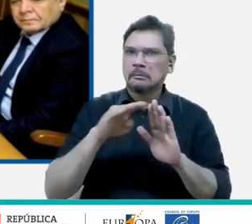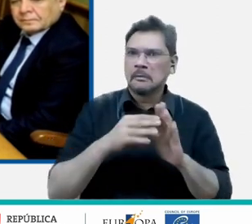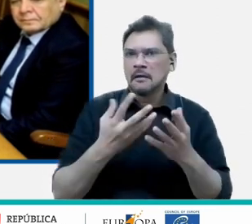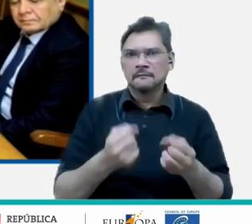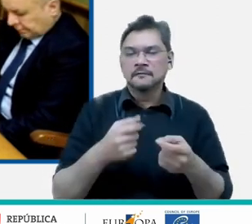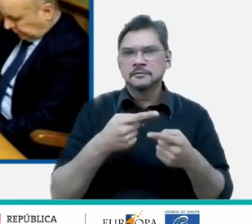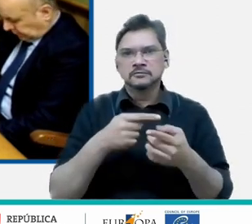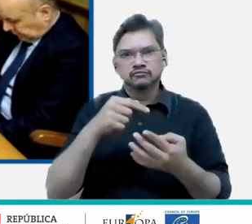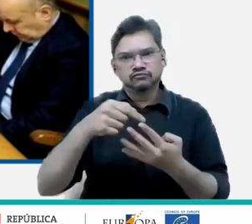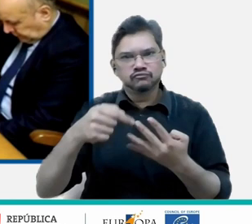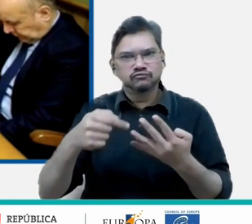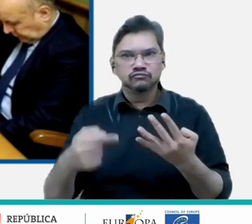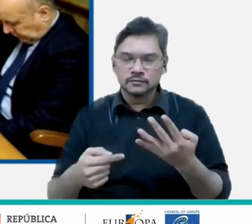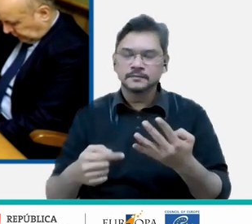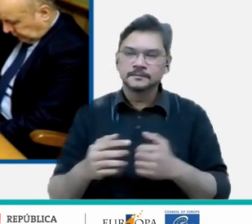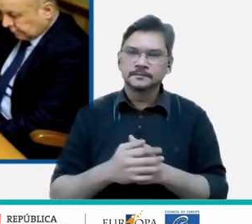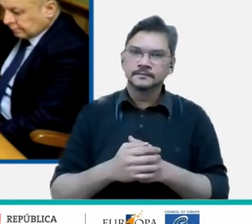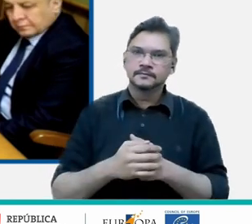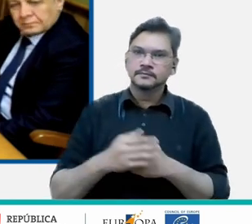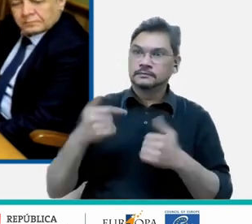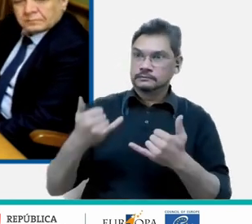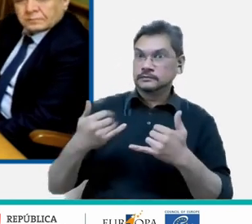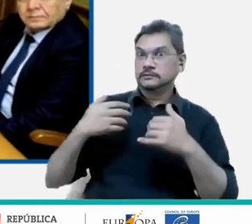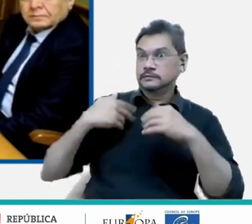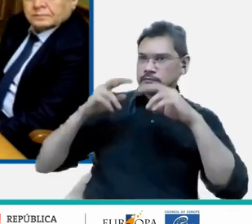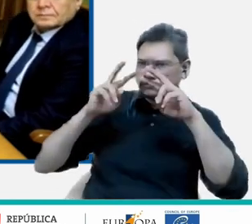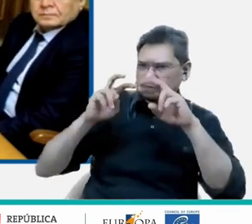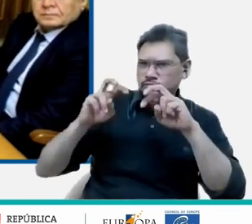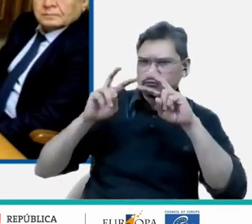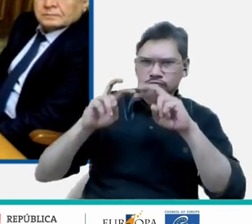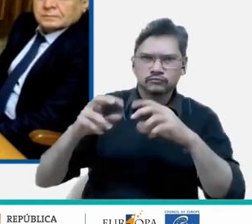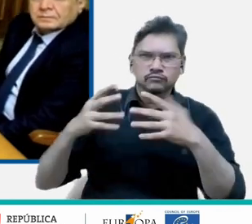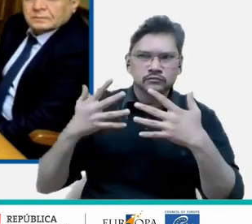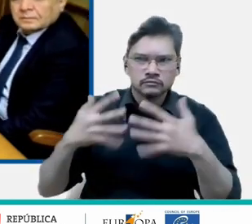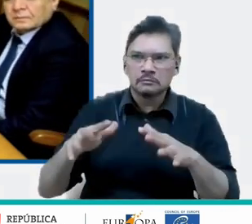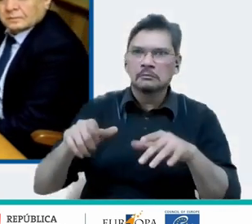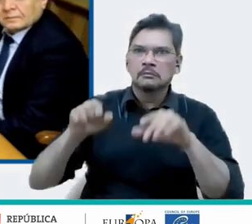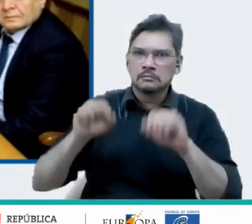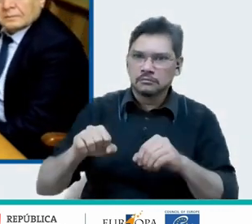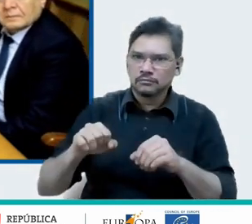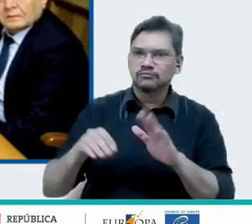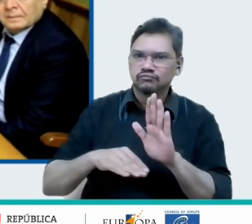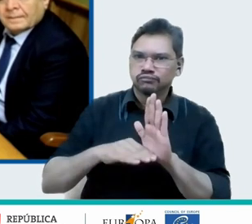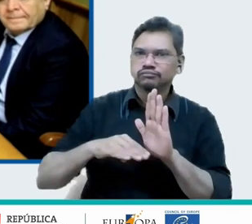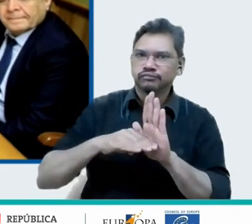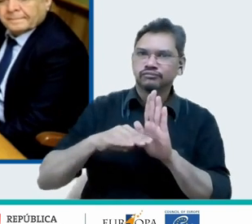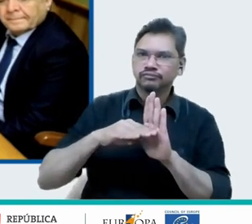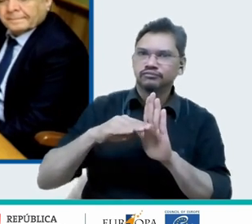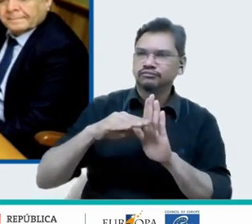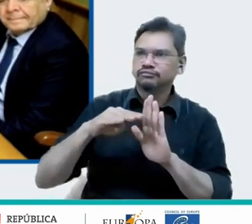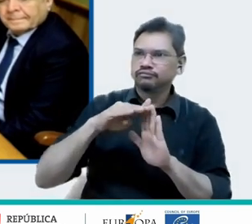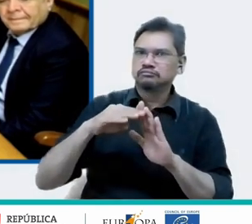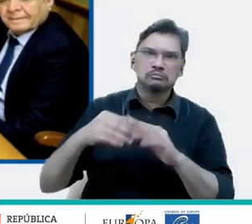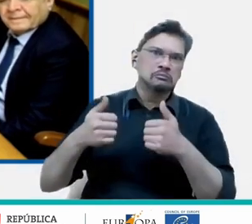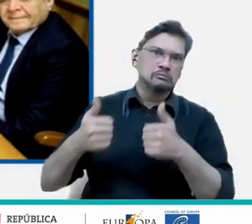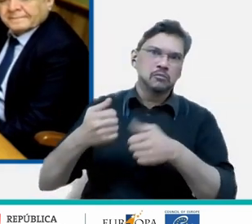имеющейся потенциале. По результатам первых семинаров мы пришли к выводу, что необходимо